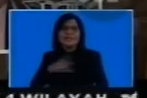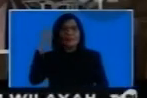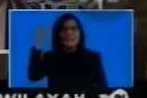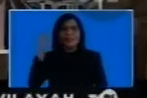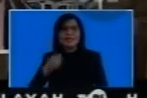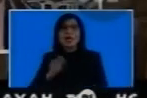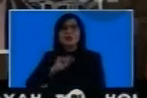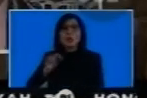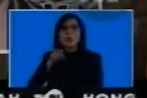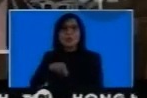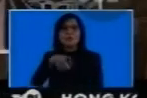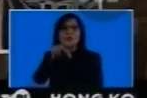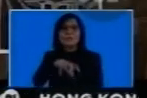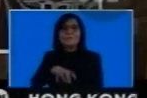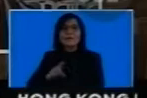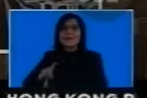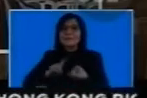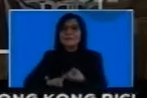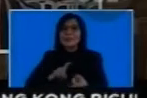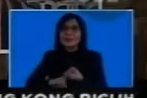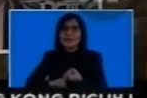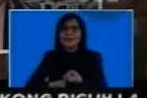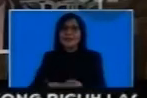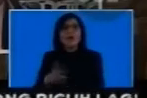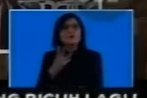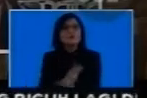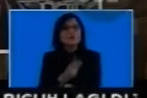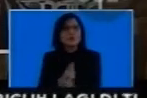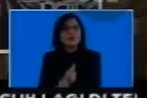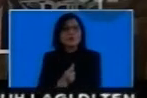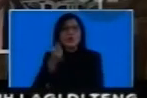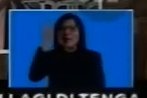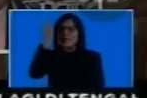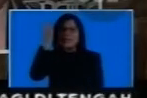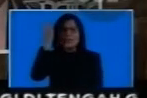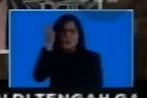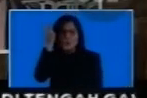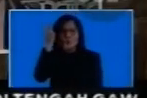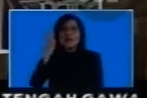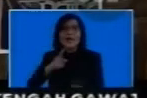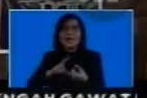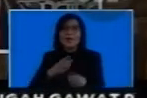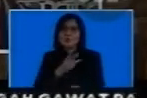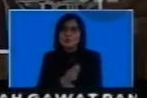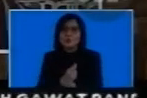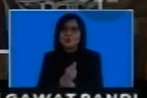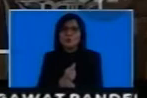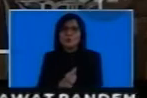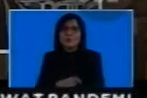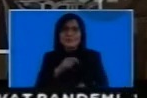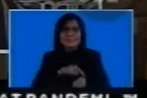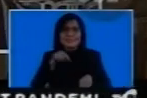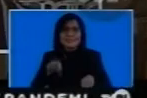adalah teman-teman mereka di situ, guru-guru mereka, kangen dengan guru-guru mereka. Jadi ini merupakan suatu saat yang